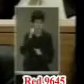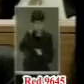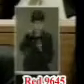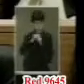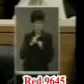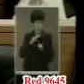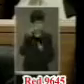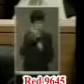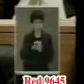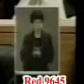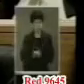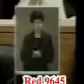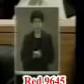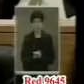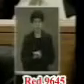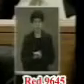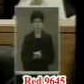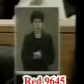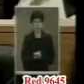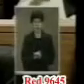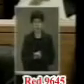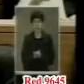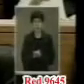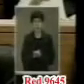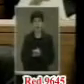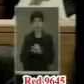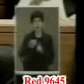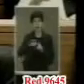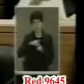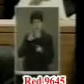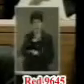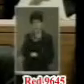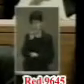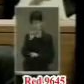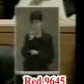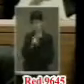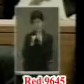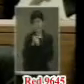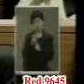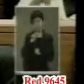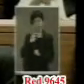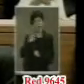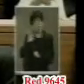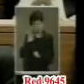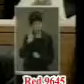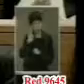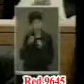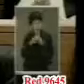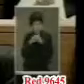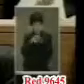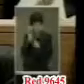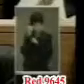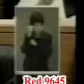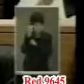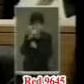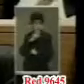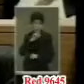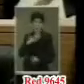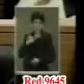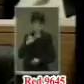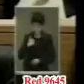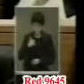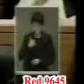มือนกับผมได้ก็คือว่าวันที่20กันยายนปี2549กลุ่มพันธมิตรนัดประกาศชุม